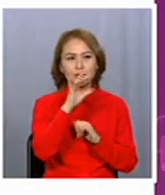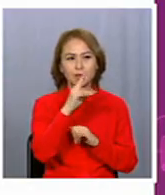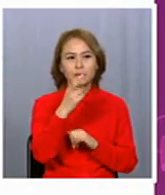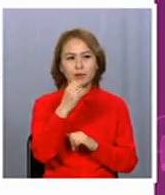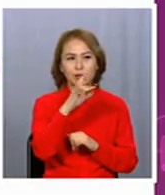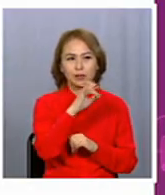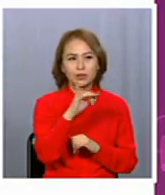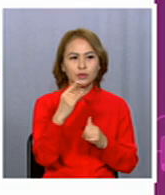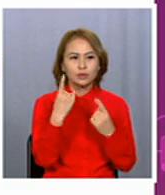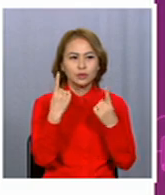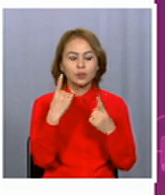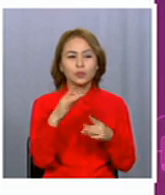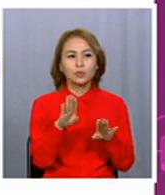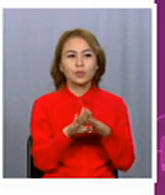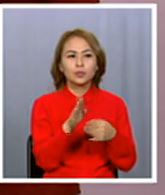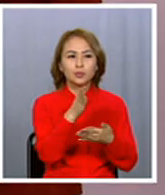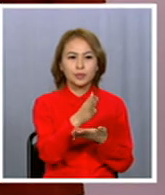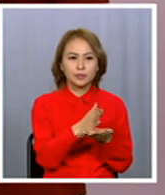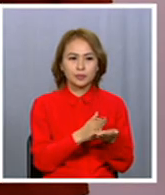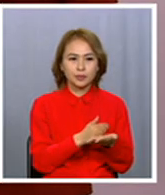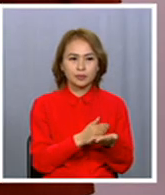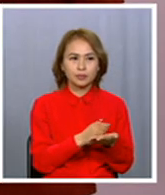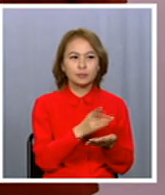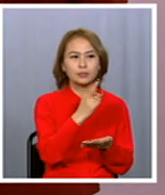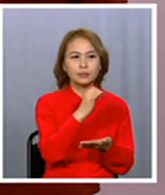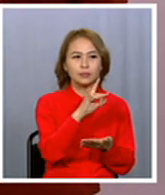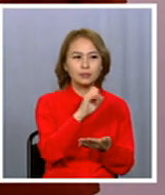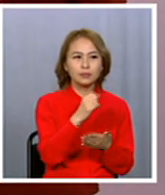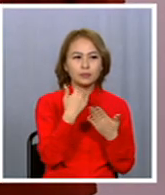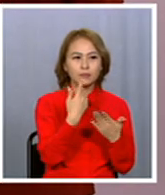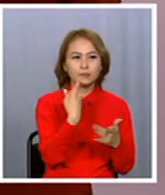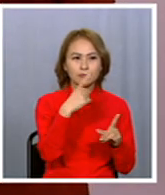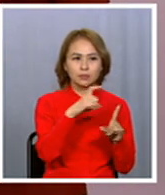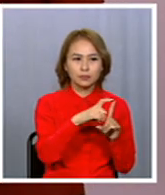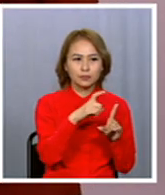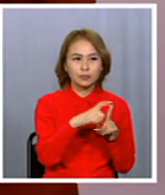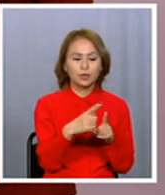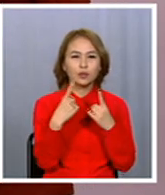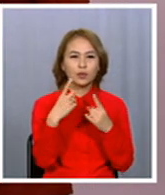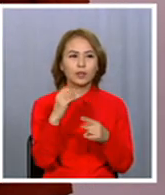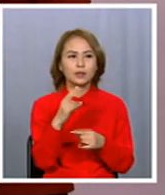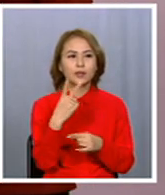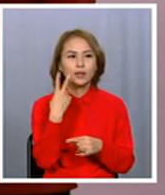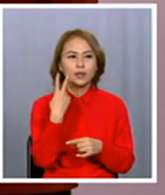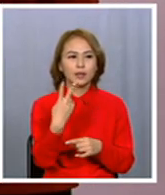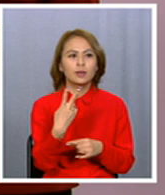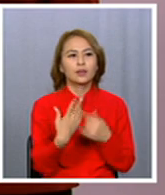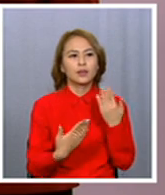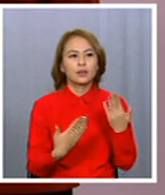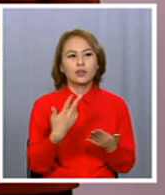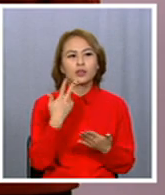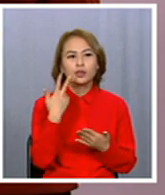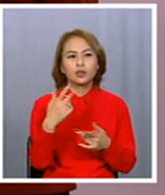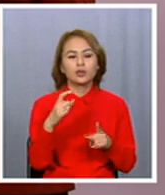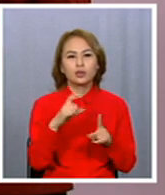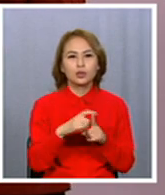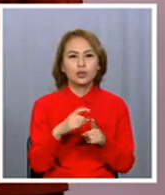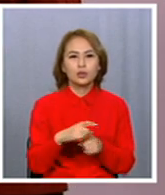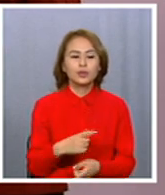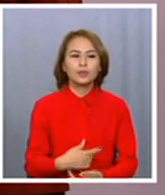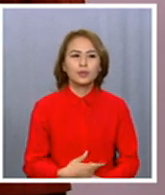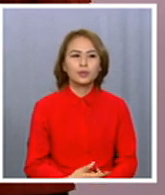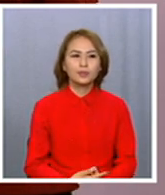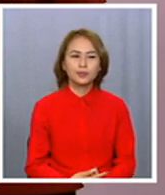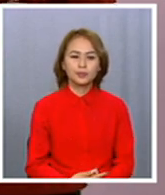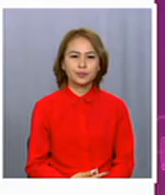және күрделі болып бөлінеді. Дара етістік бір сөзден тұрады, күрделі етістік екі немесе